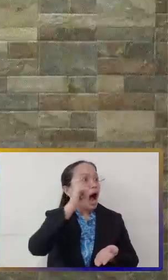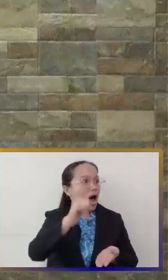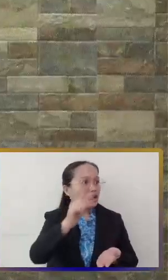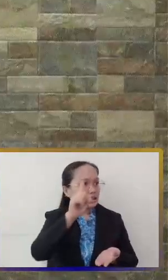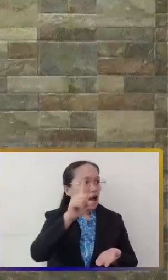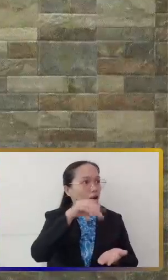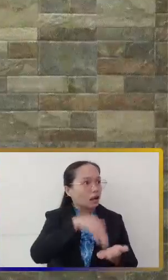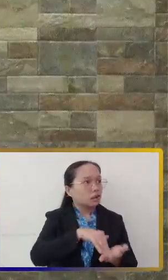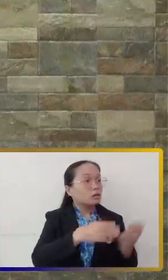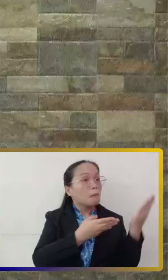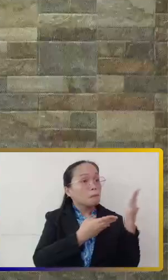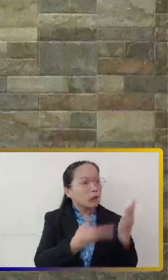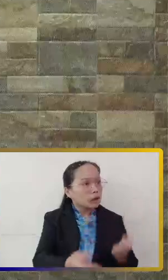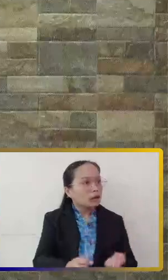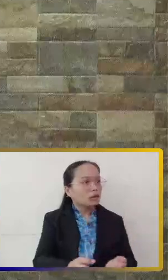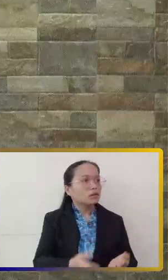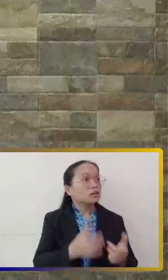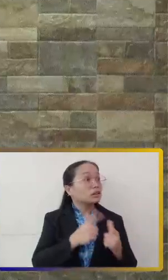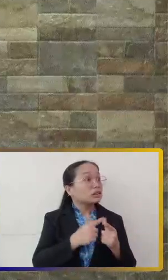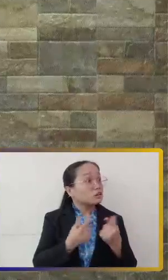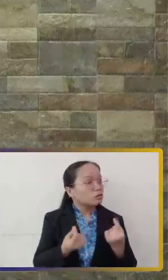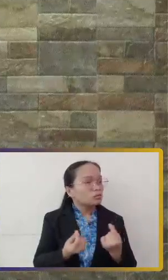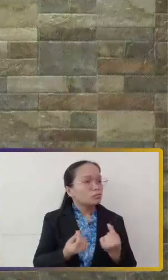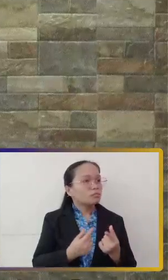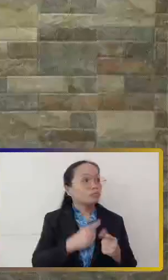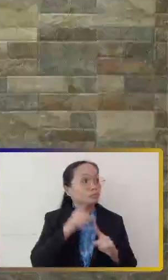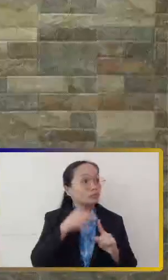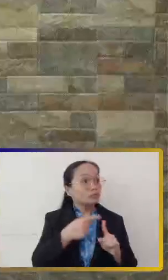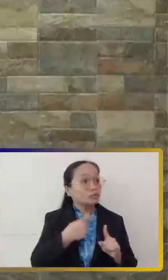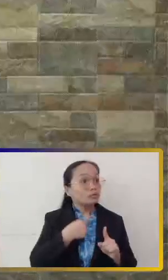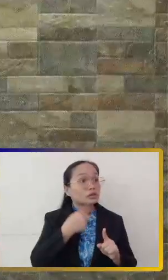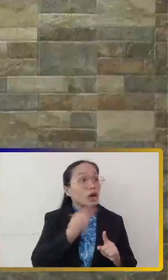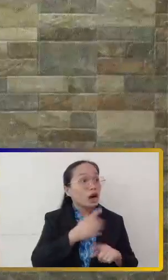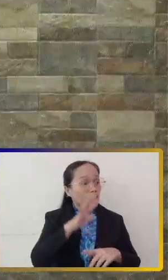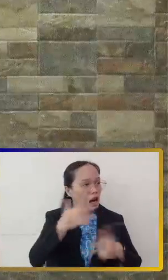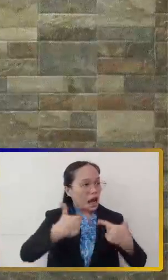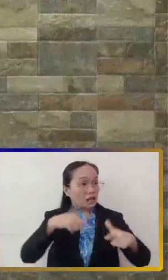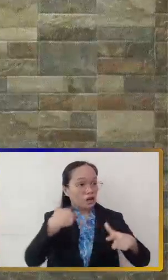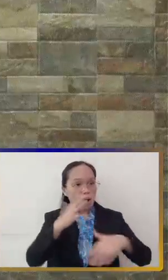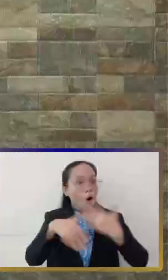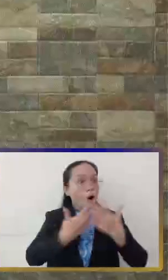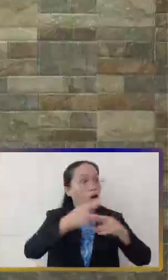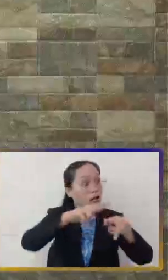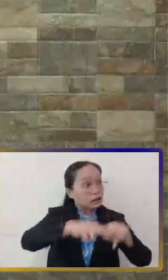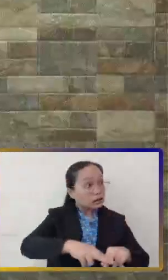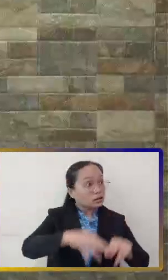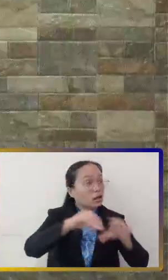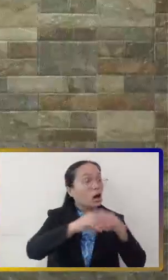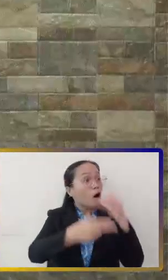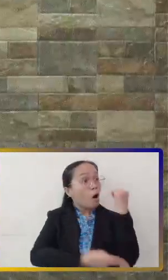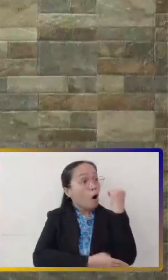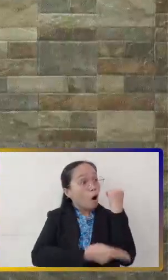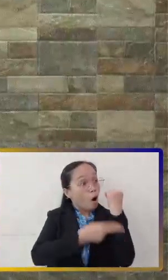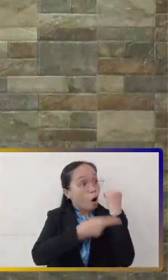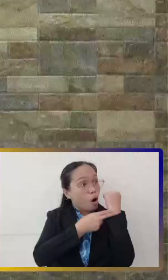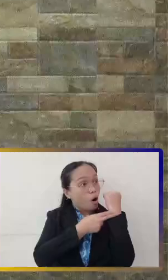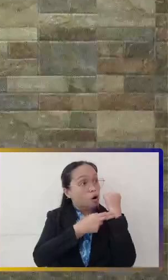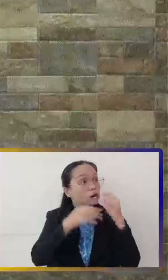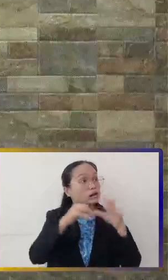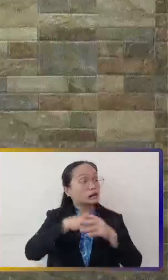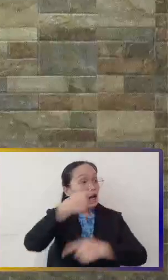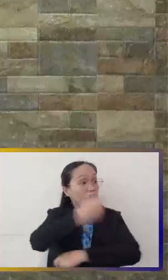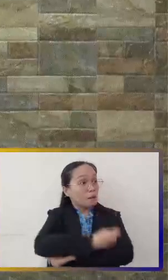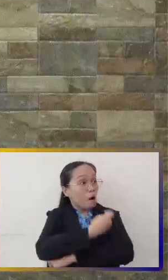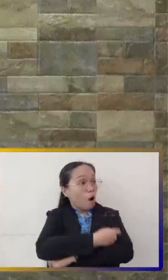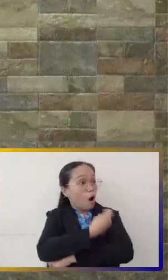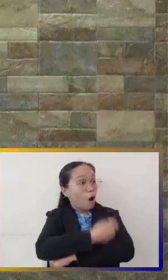At nagdala siya ng isa, at nung sinabi ko, naupo kami, pinaupo ko sila doon sa hotel, kung nasaan ako, naupo kami sa table, and